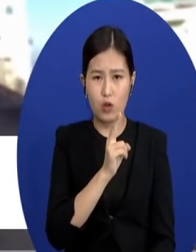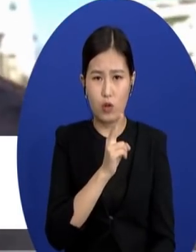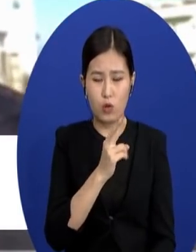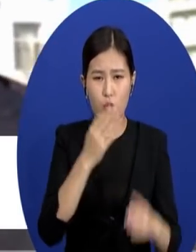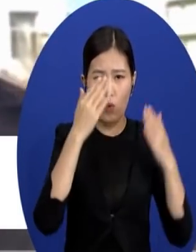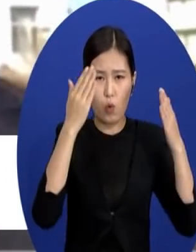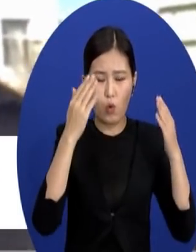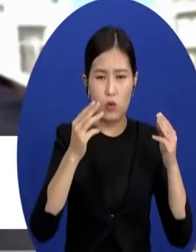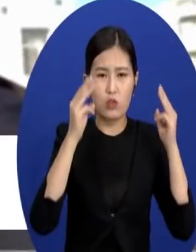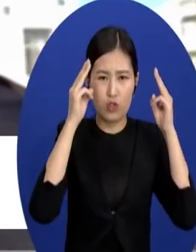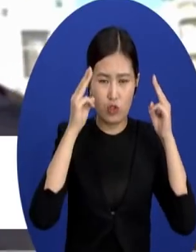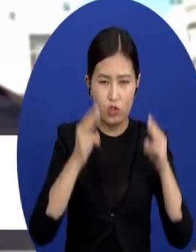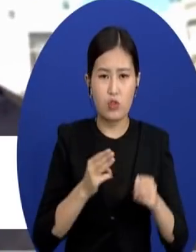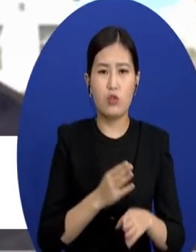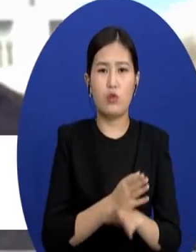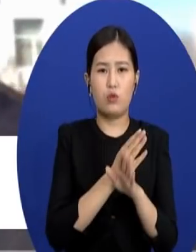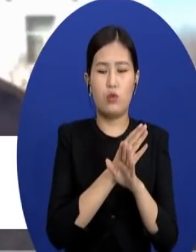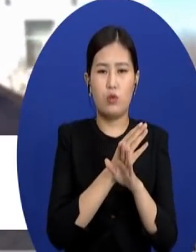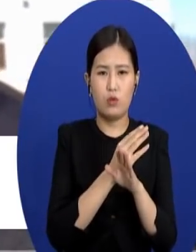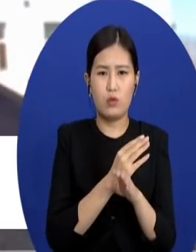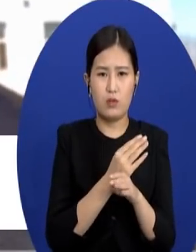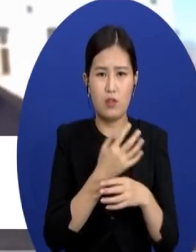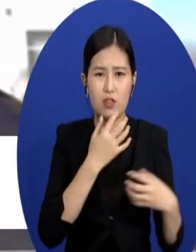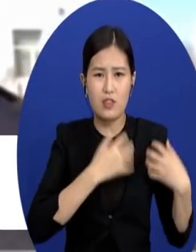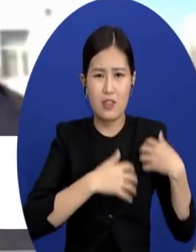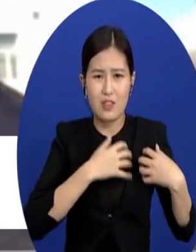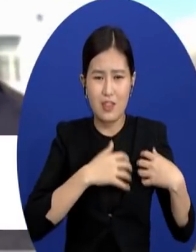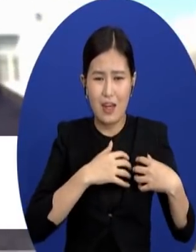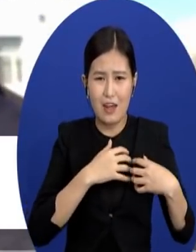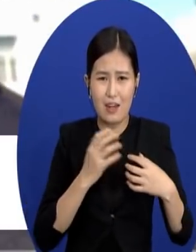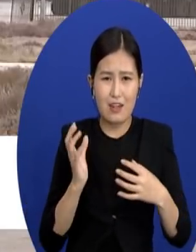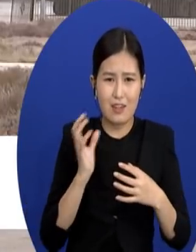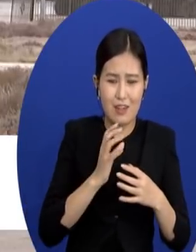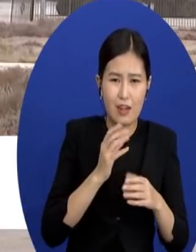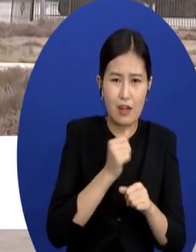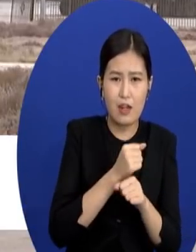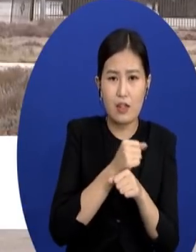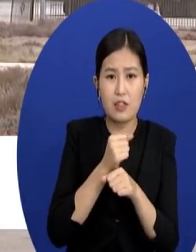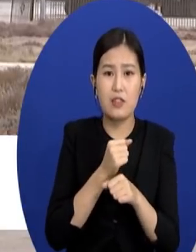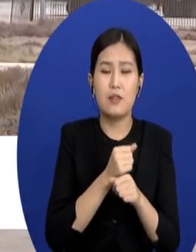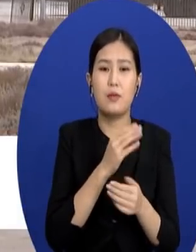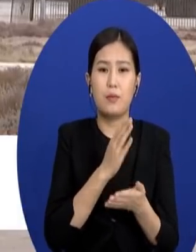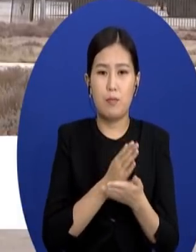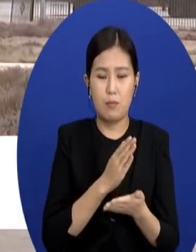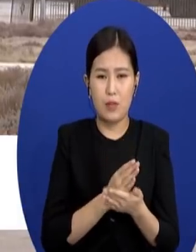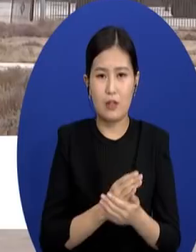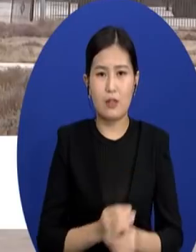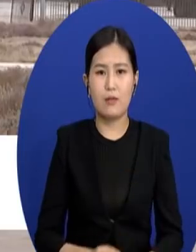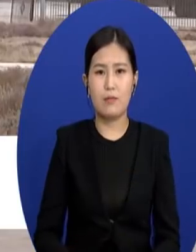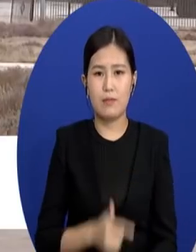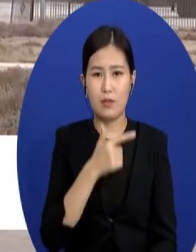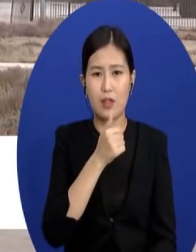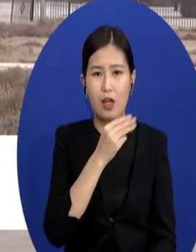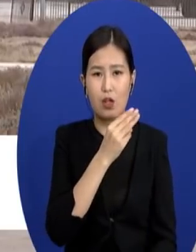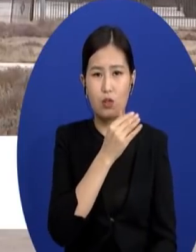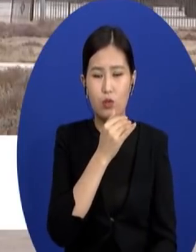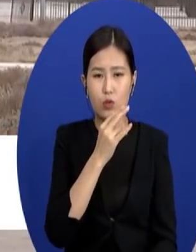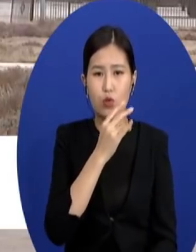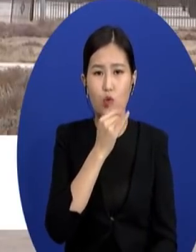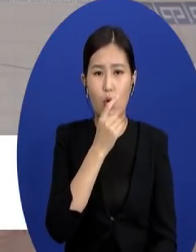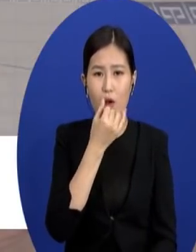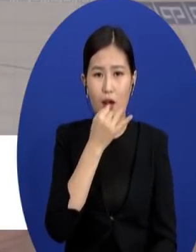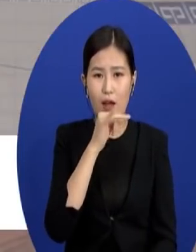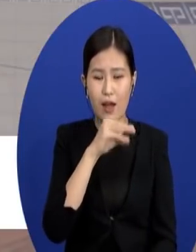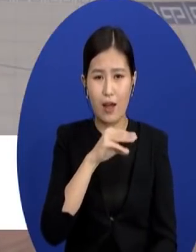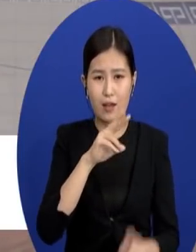хурлын шийдвэрээр одоо шуурхай штаб томлон ажиллаулж байгаа. А одоогор гашуун сухат бомтоор өдөртөө нэг